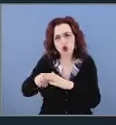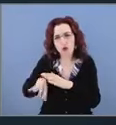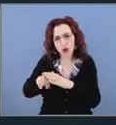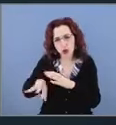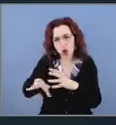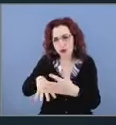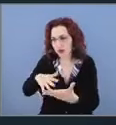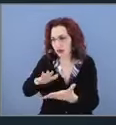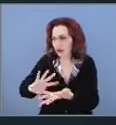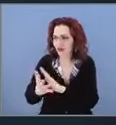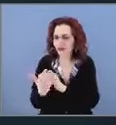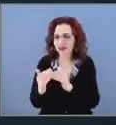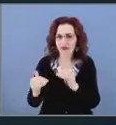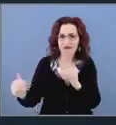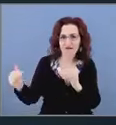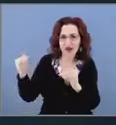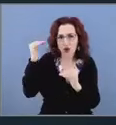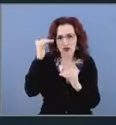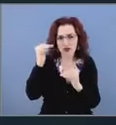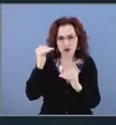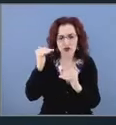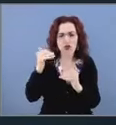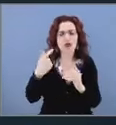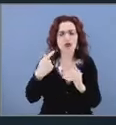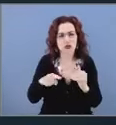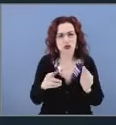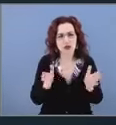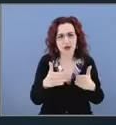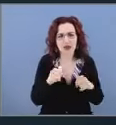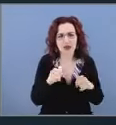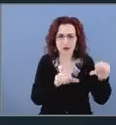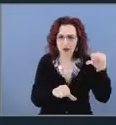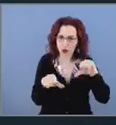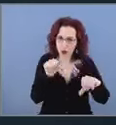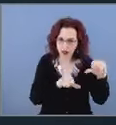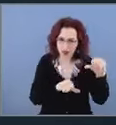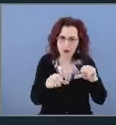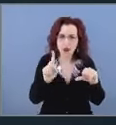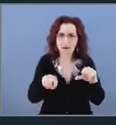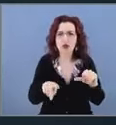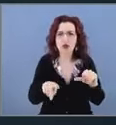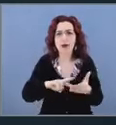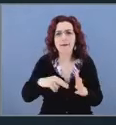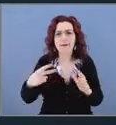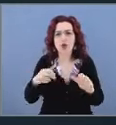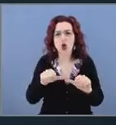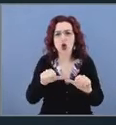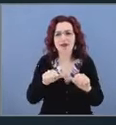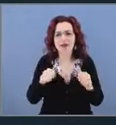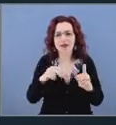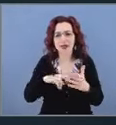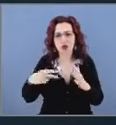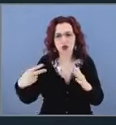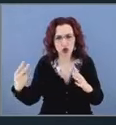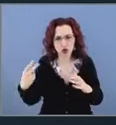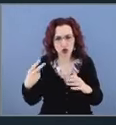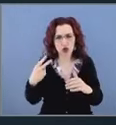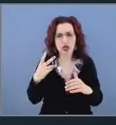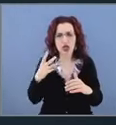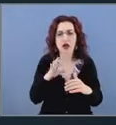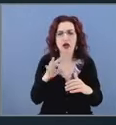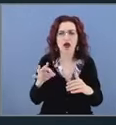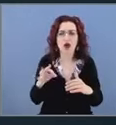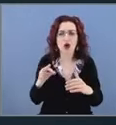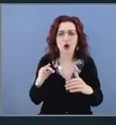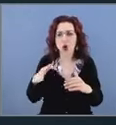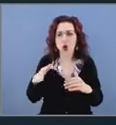sono andati in questa direzione, ma anche il Dipartimento di Biologia e Biotecnologia Charles Darwin e del Dipartimento di Biologia Ambientale. Ma queste